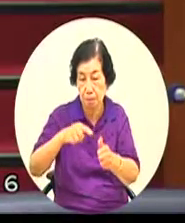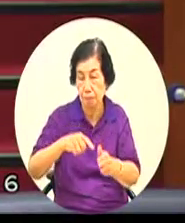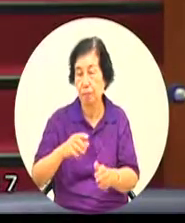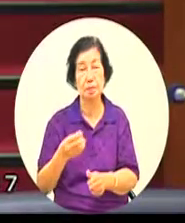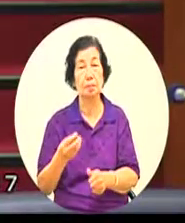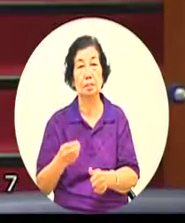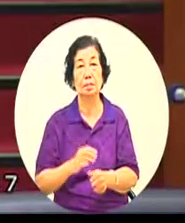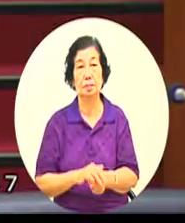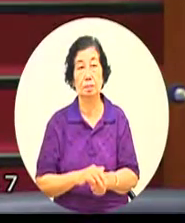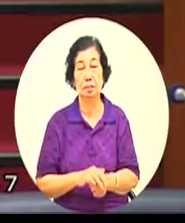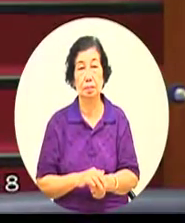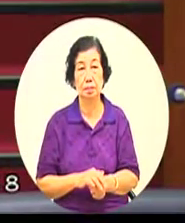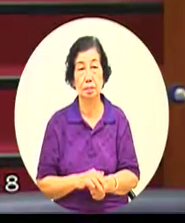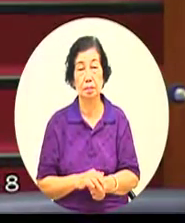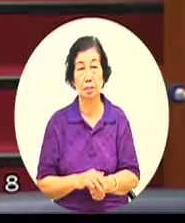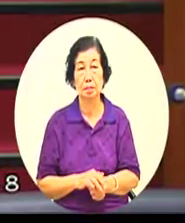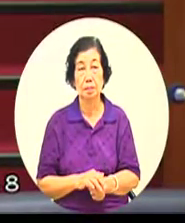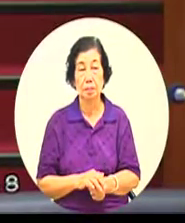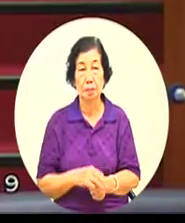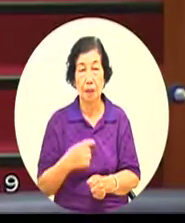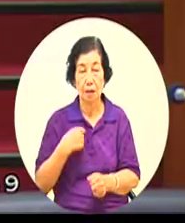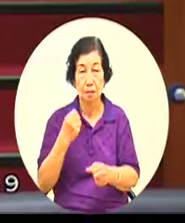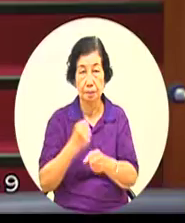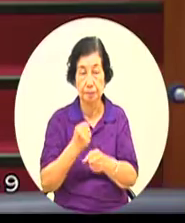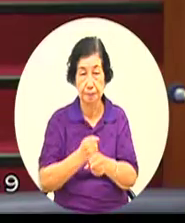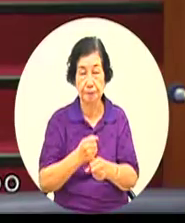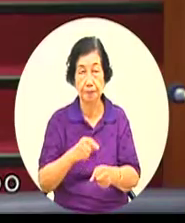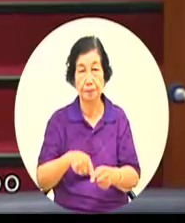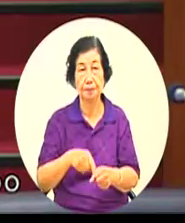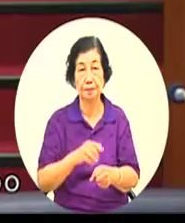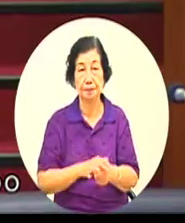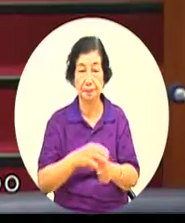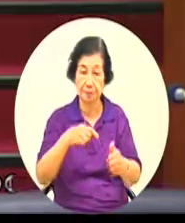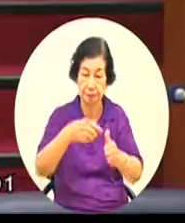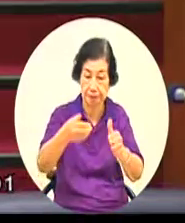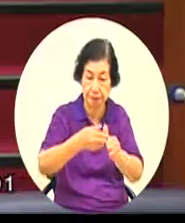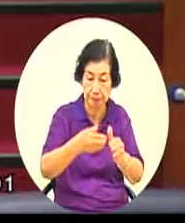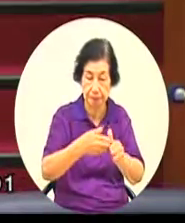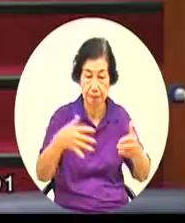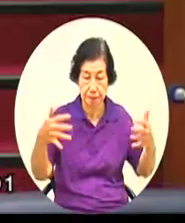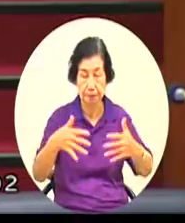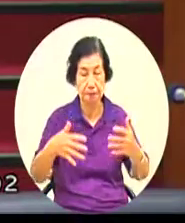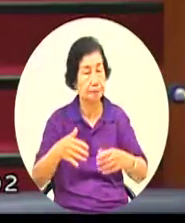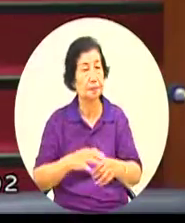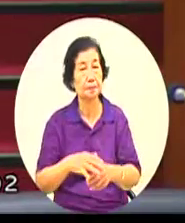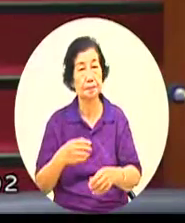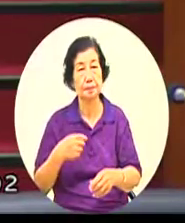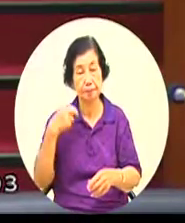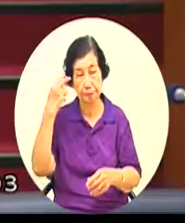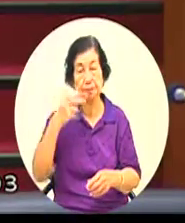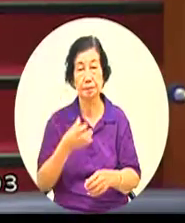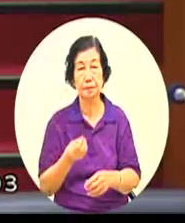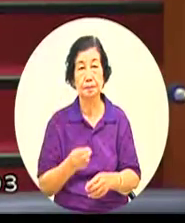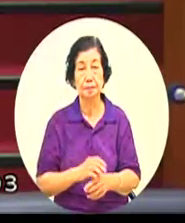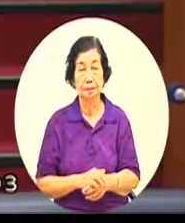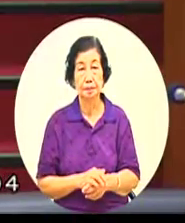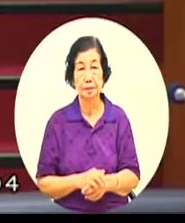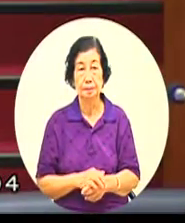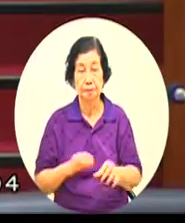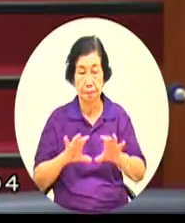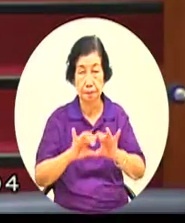领域做老师或者是来感受教育的这个问题，但是毕竟我们是地